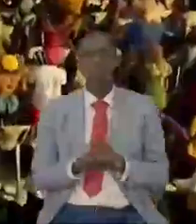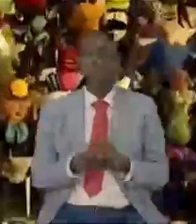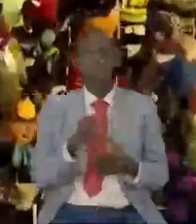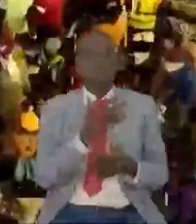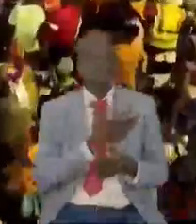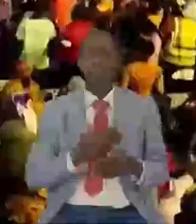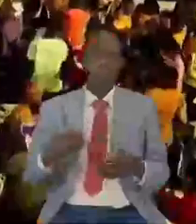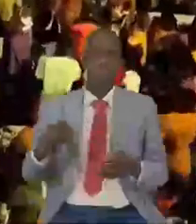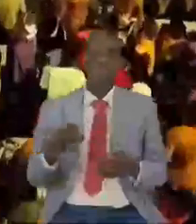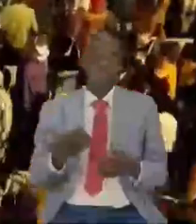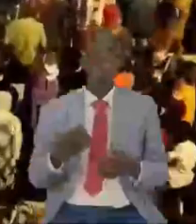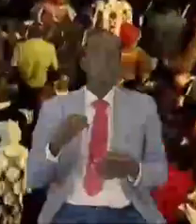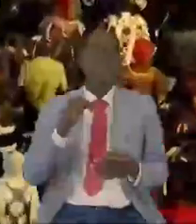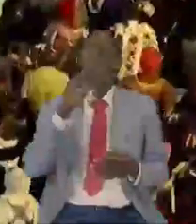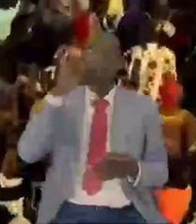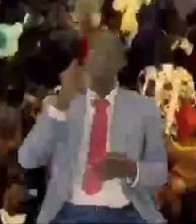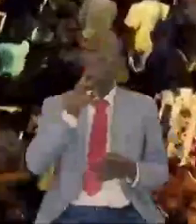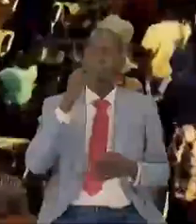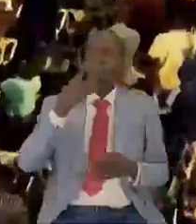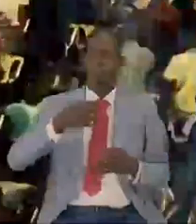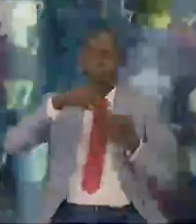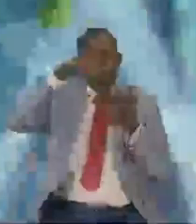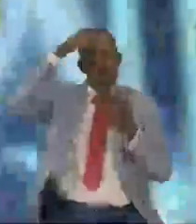Et c'est le lion de la tribu de Judas.